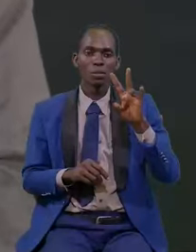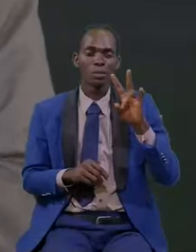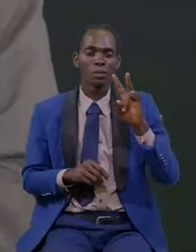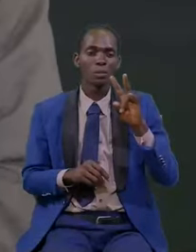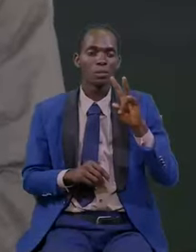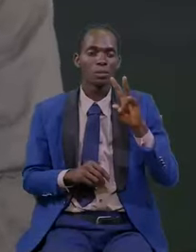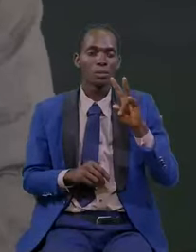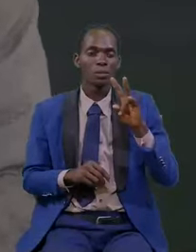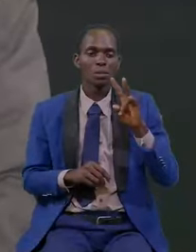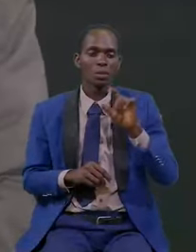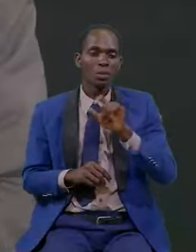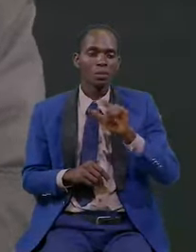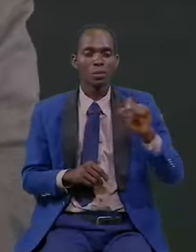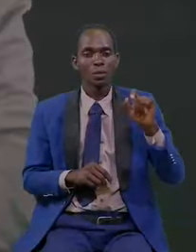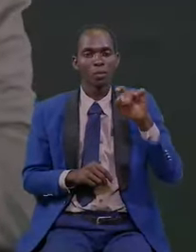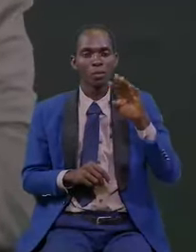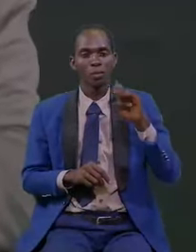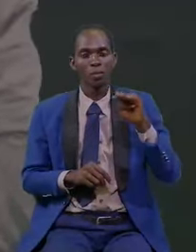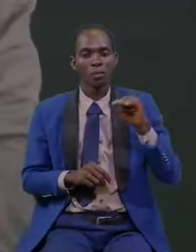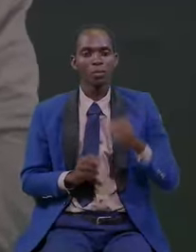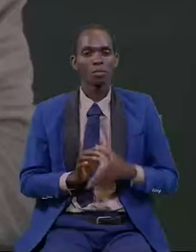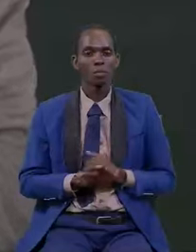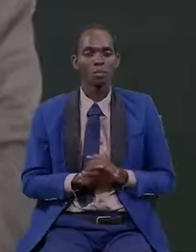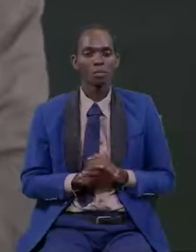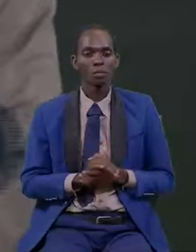14. Apocalypse 17, verset 14.